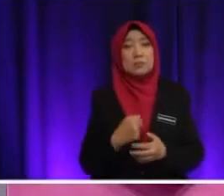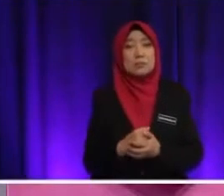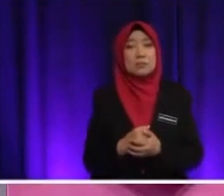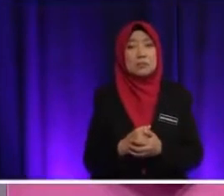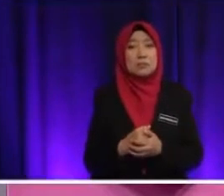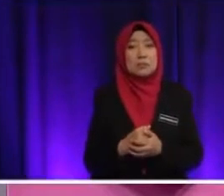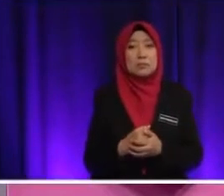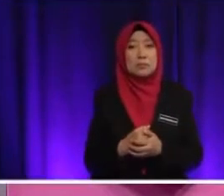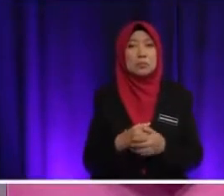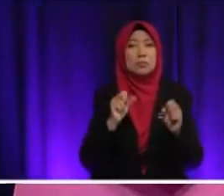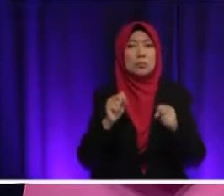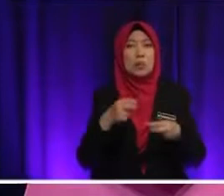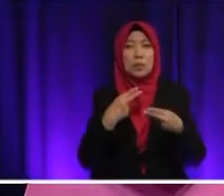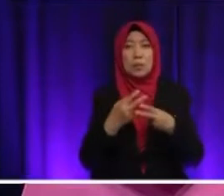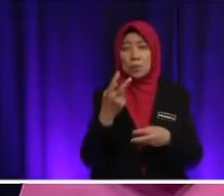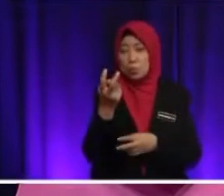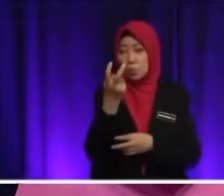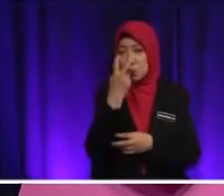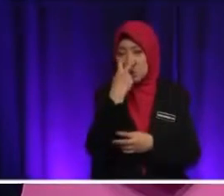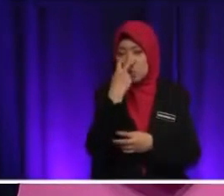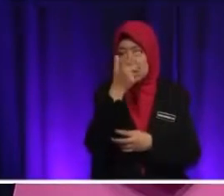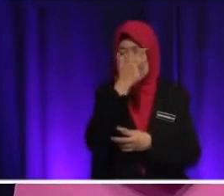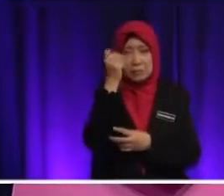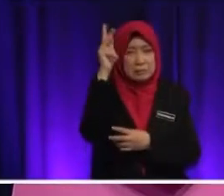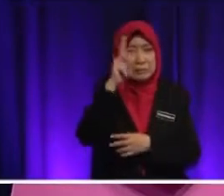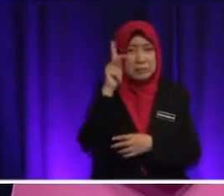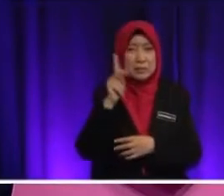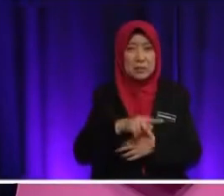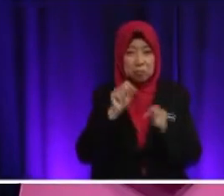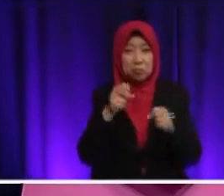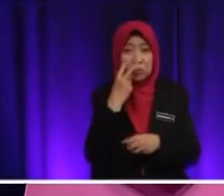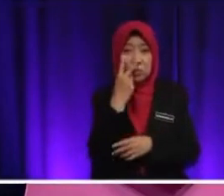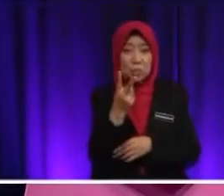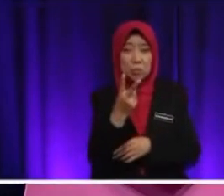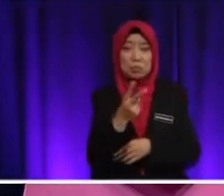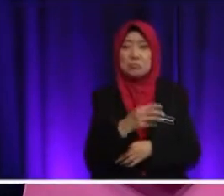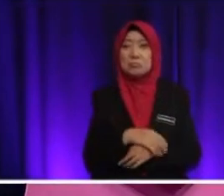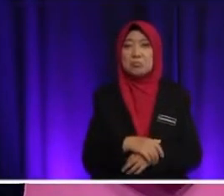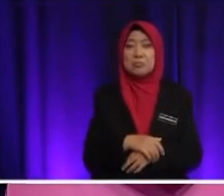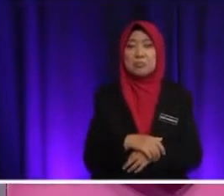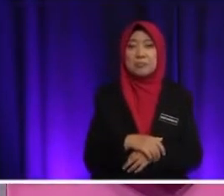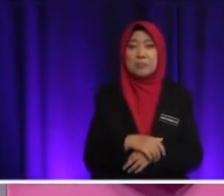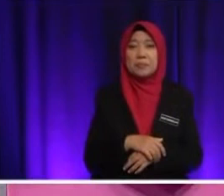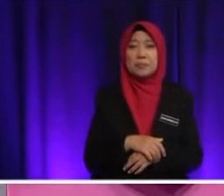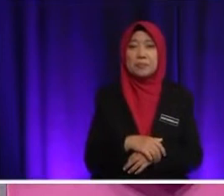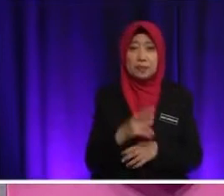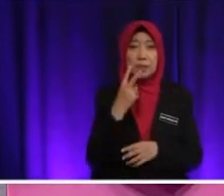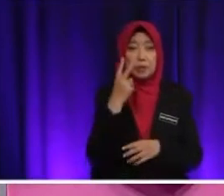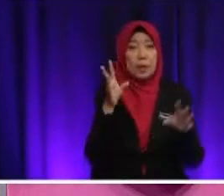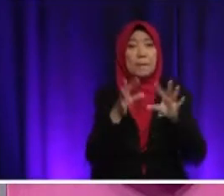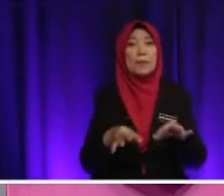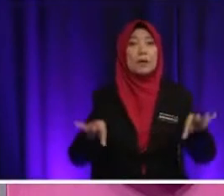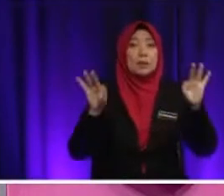kan berapa kali ganda dia punya kuasa. Kita pun tak sempat nak tengok kilat. Okey. Jadi mari kita tengok sedikit, ya,